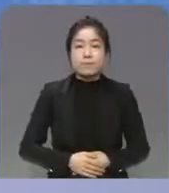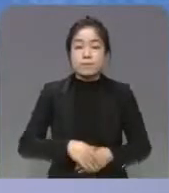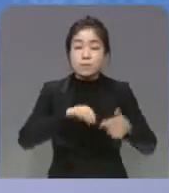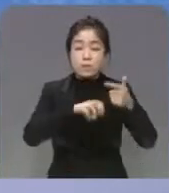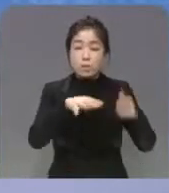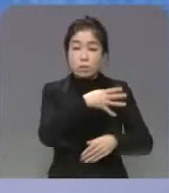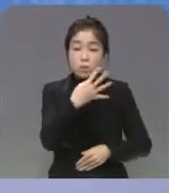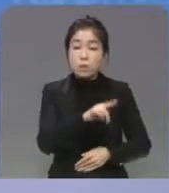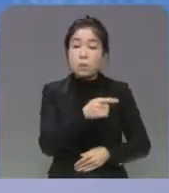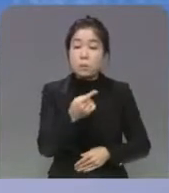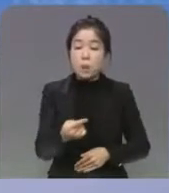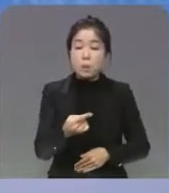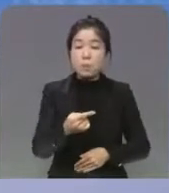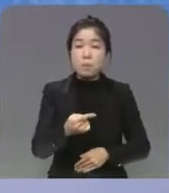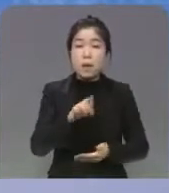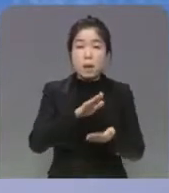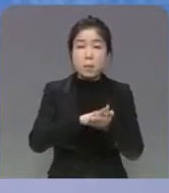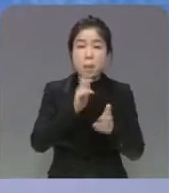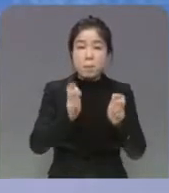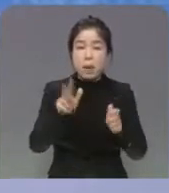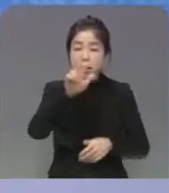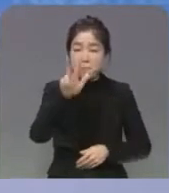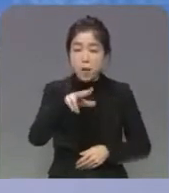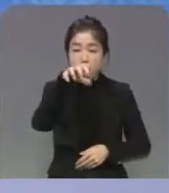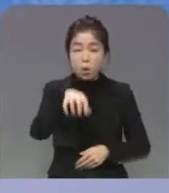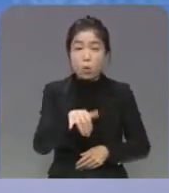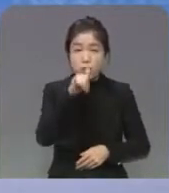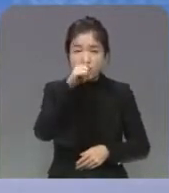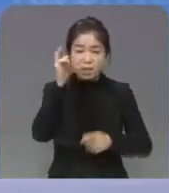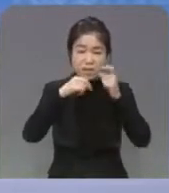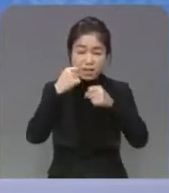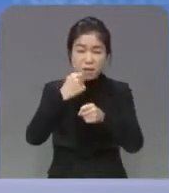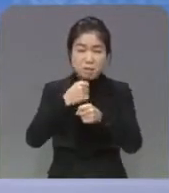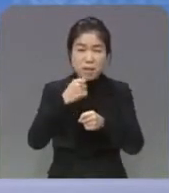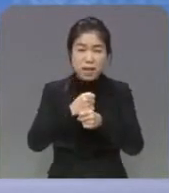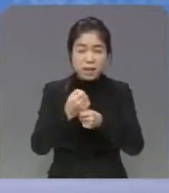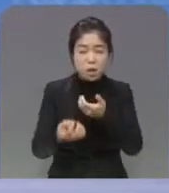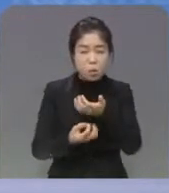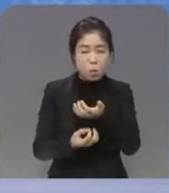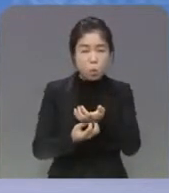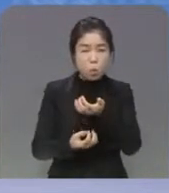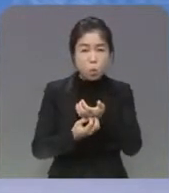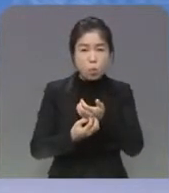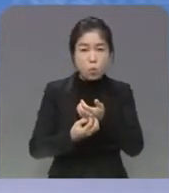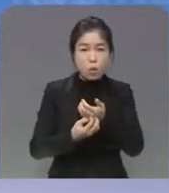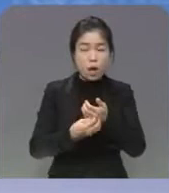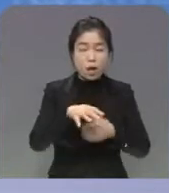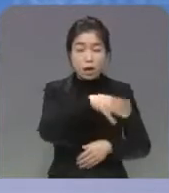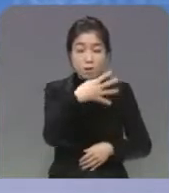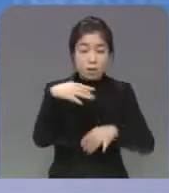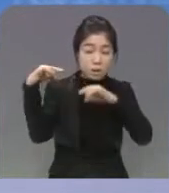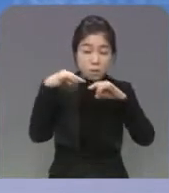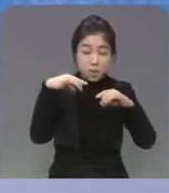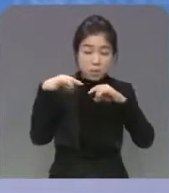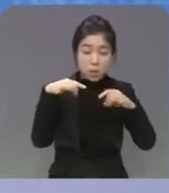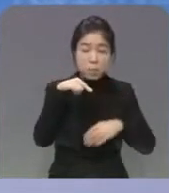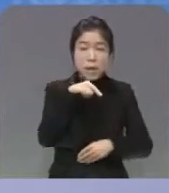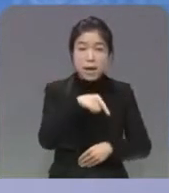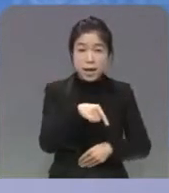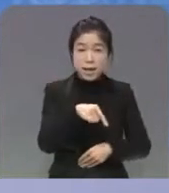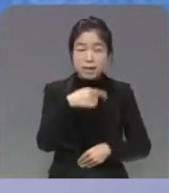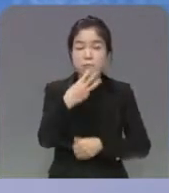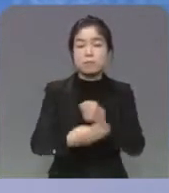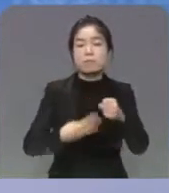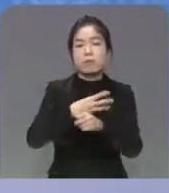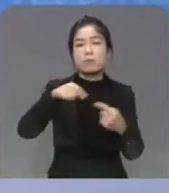나주 혁신도시 바로 옆에 열병합발전소가 있습니다. 쓰레기로 만든 연료를 떼서 혁신도시에 열을 공급하는데